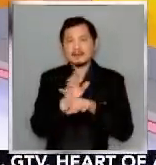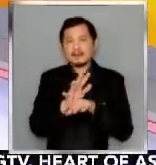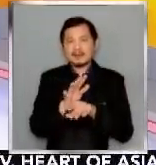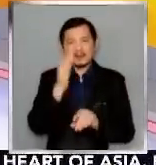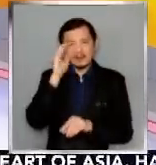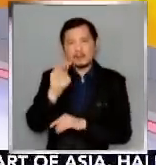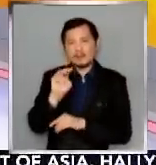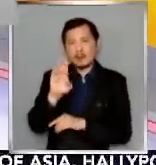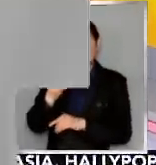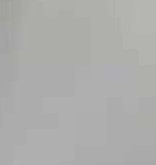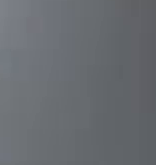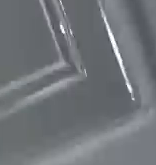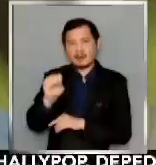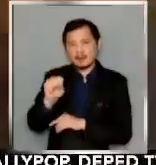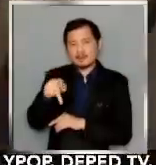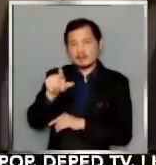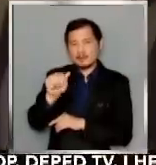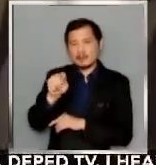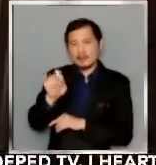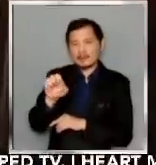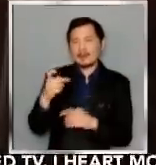Yan ang chika ni Katatibayan.